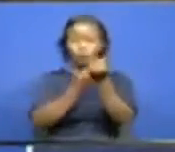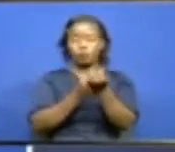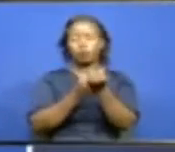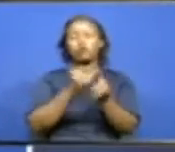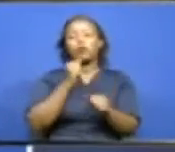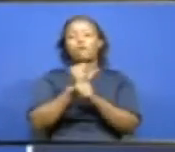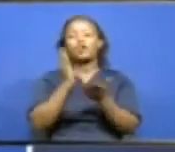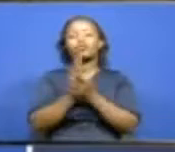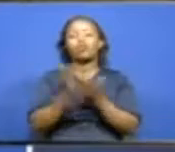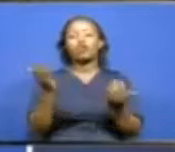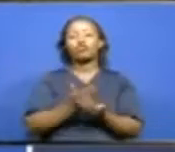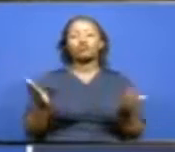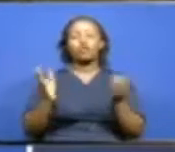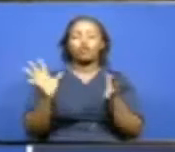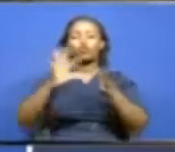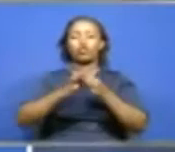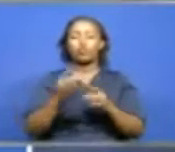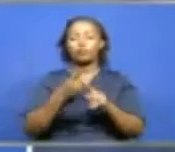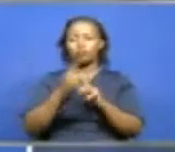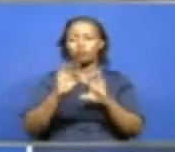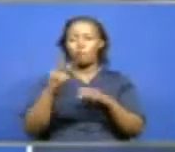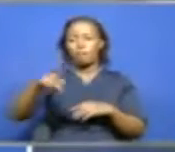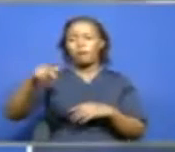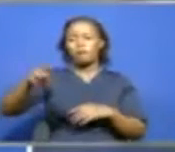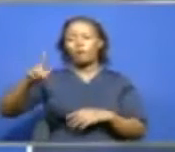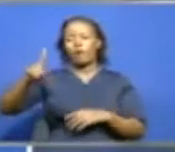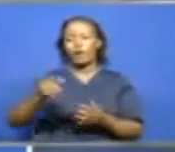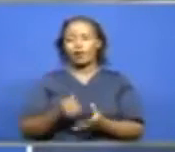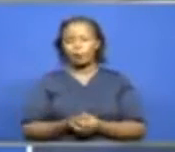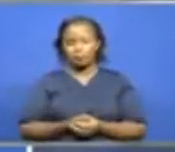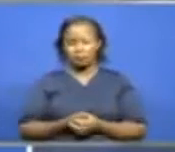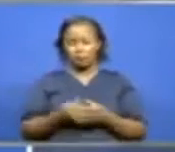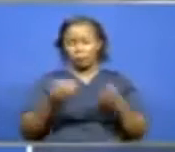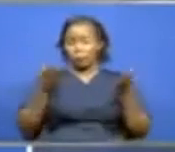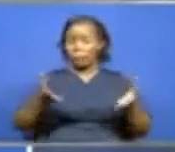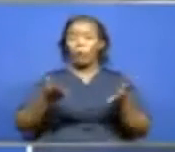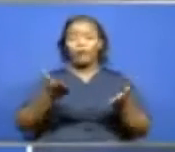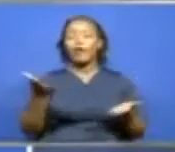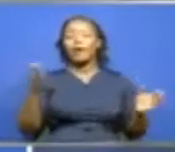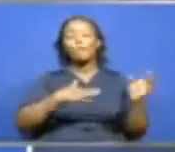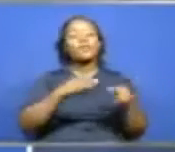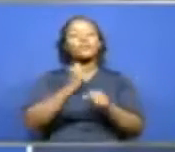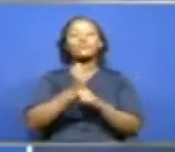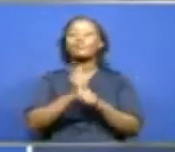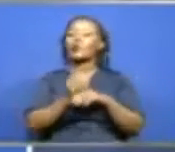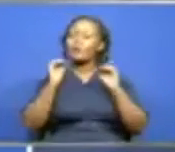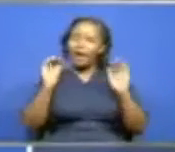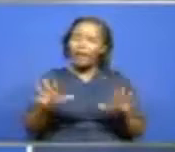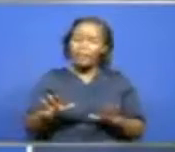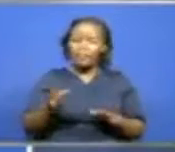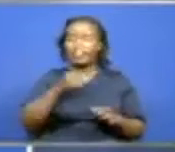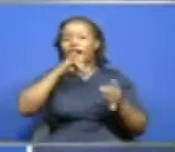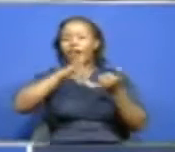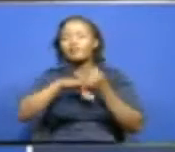are set to join PP1 this July. Kura nayo kupata vile sina kazi na bwanangu anafanya kwa